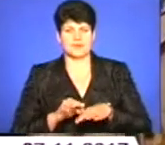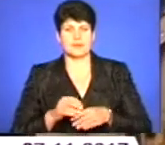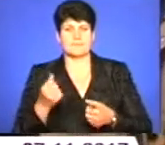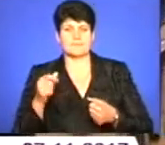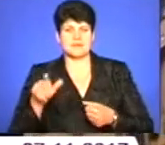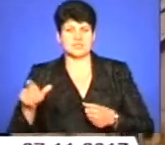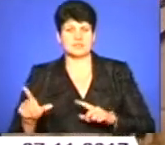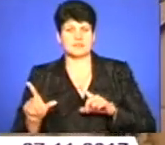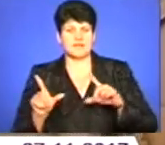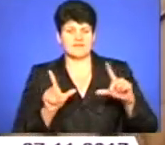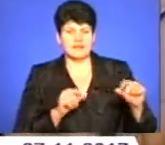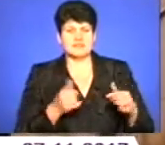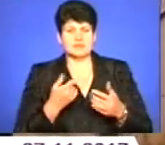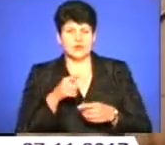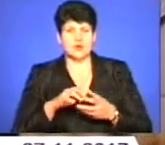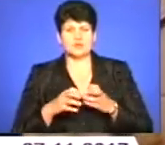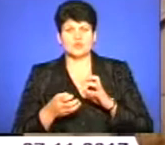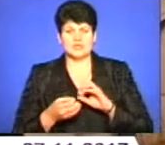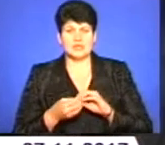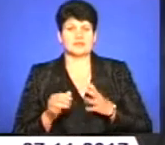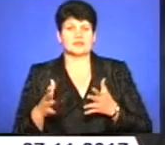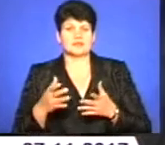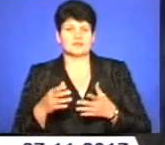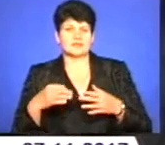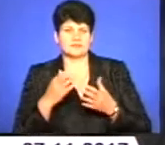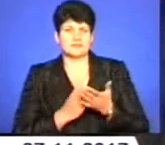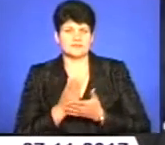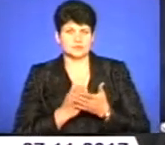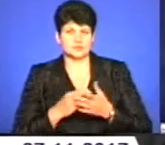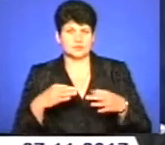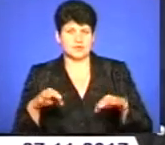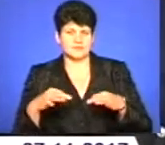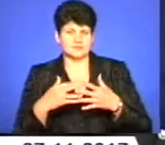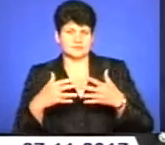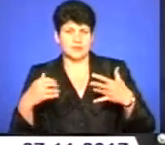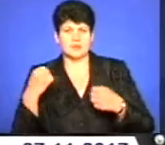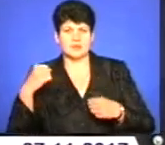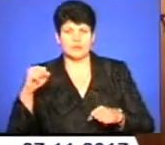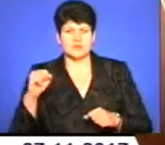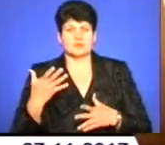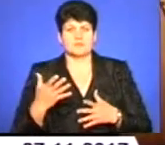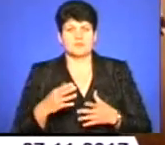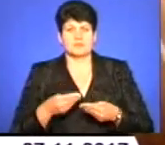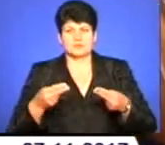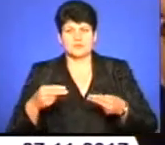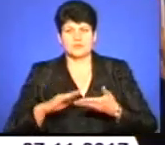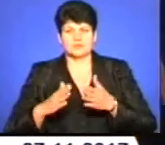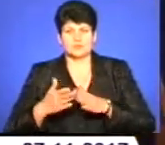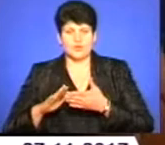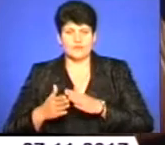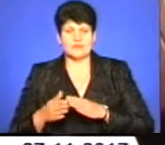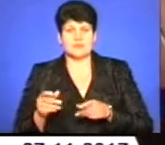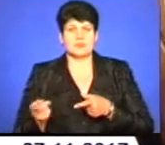його результатами, між управлінням розвитку інфраструктури, транспорту та енергозбереження і переможцями-перевізниками укладають договір на